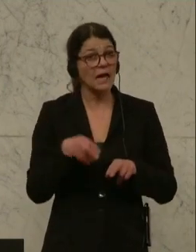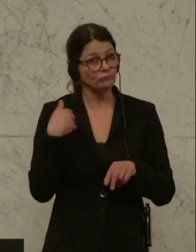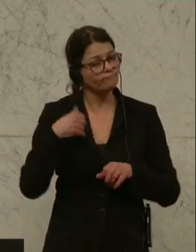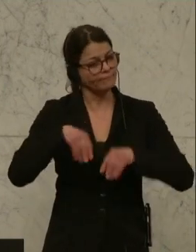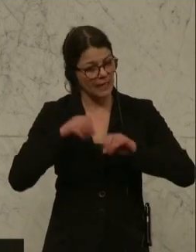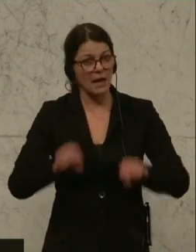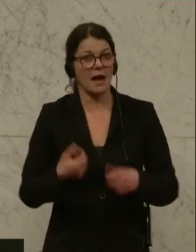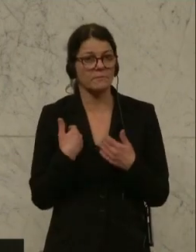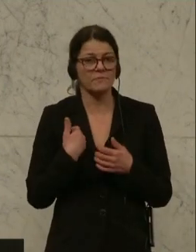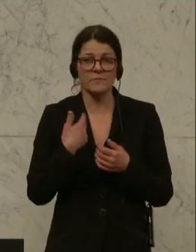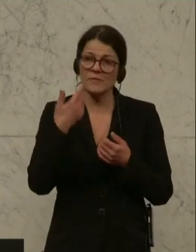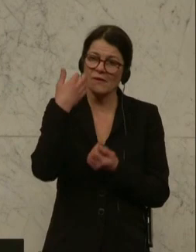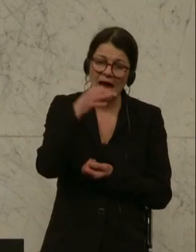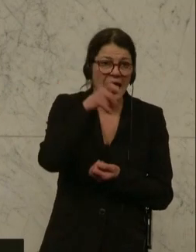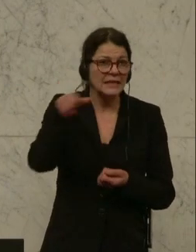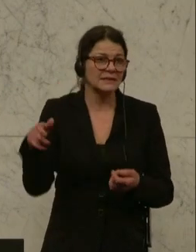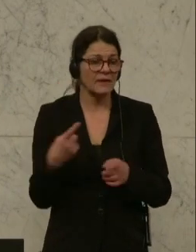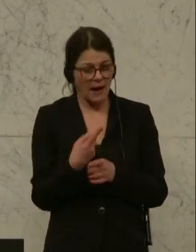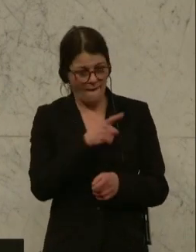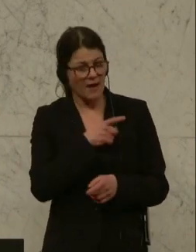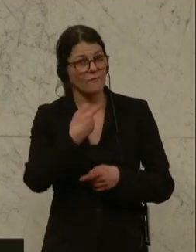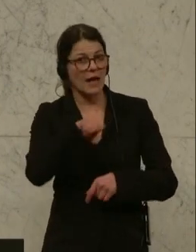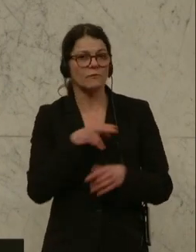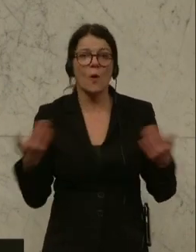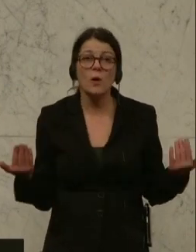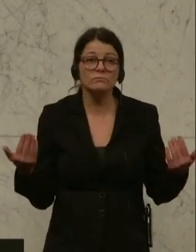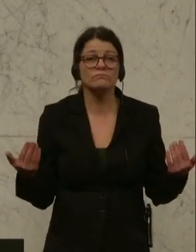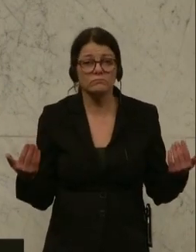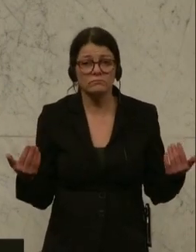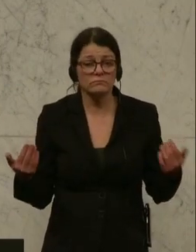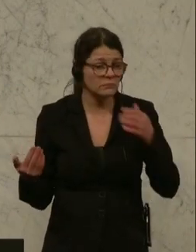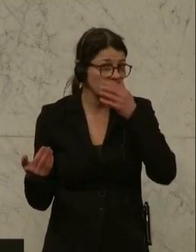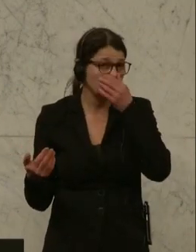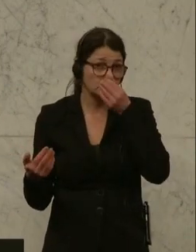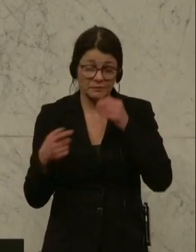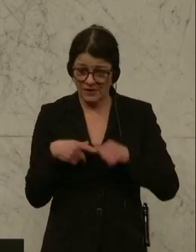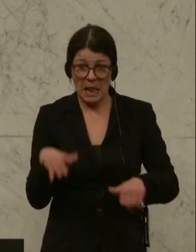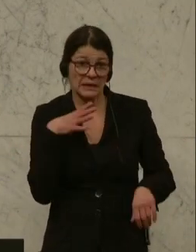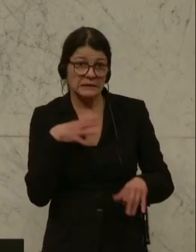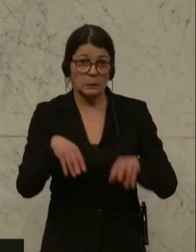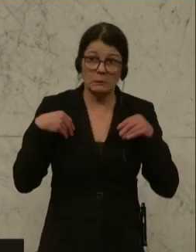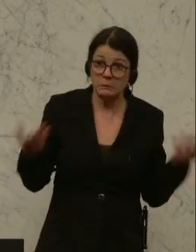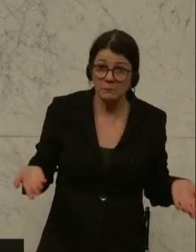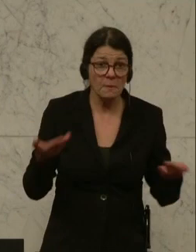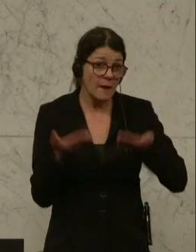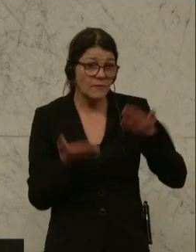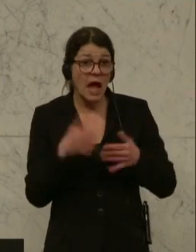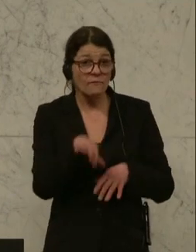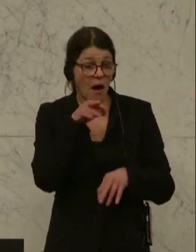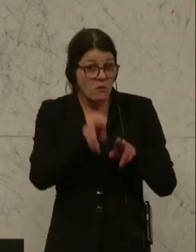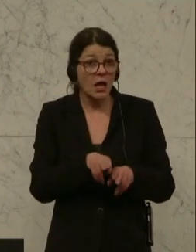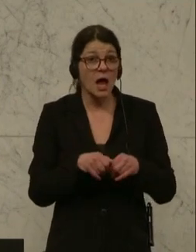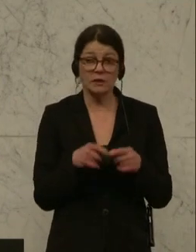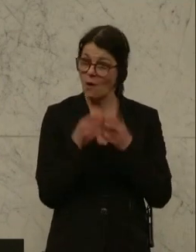und der Einzelne trägt seine Eigenverantwortung wenn er damit riskiert vielleicht dass das Wahlrecht auch